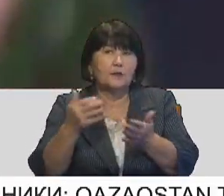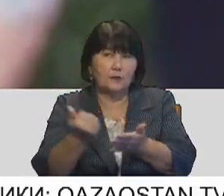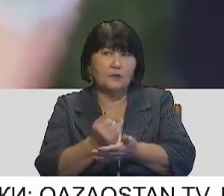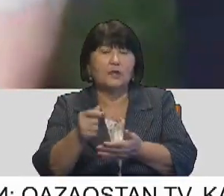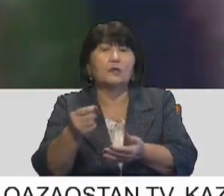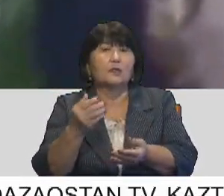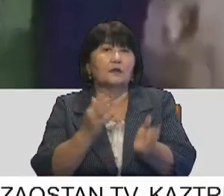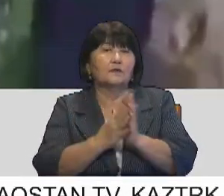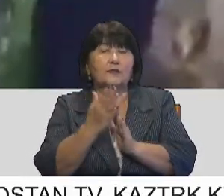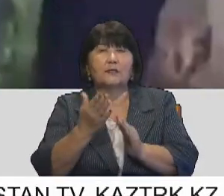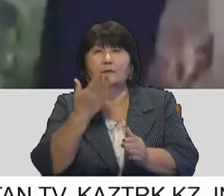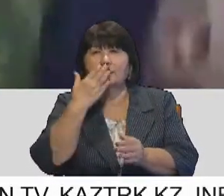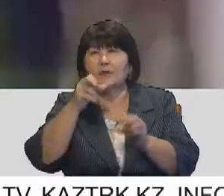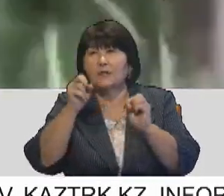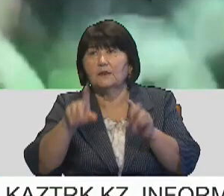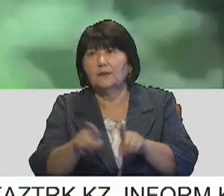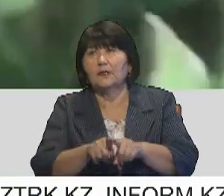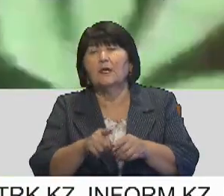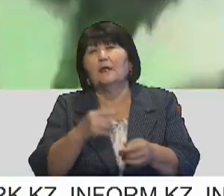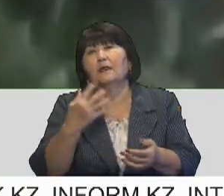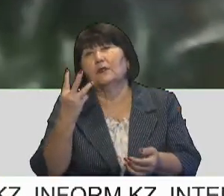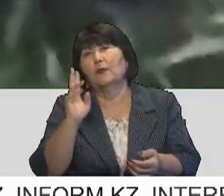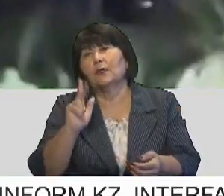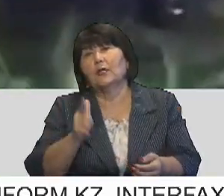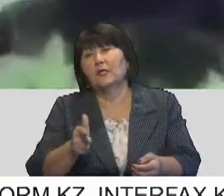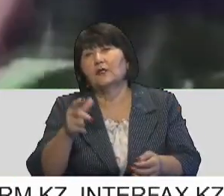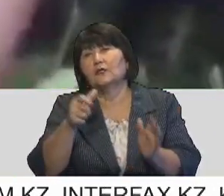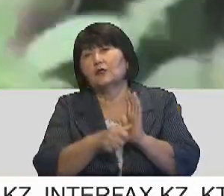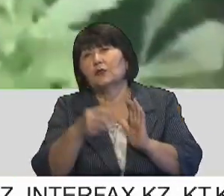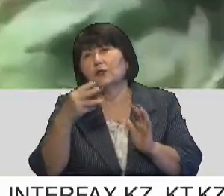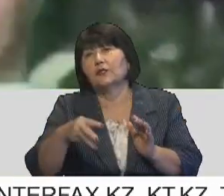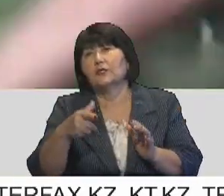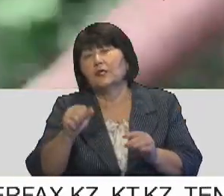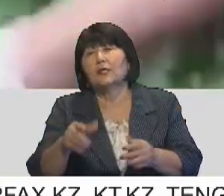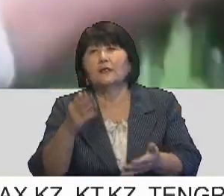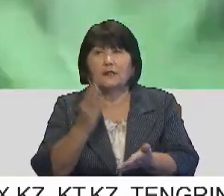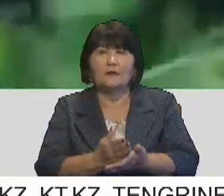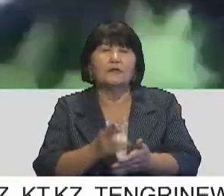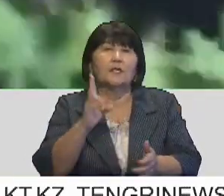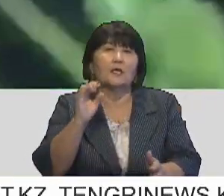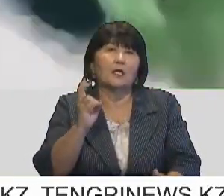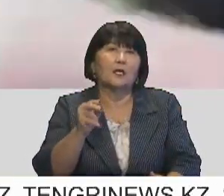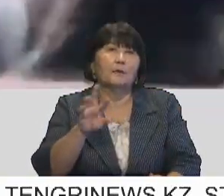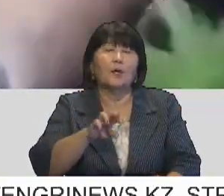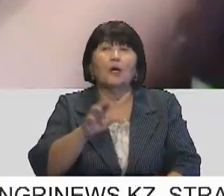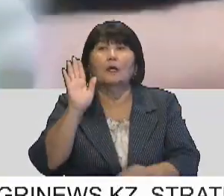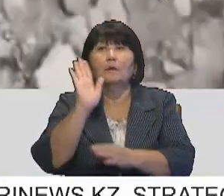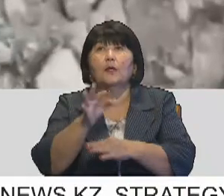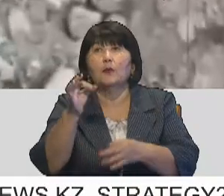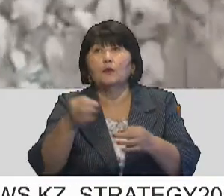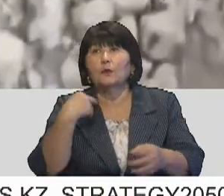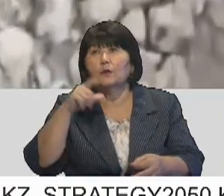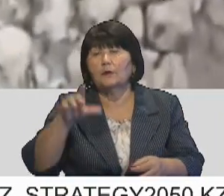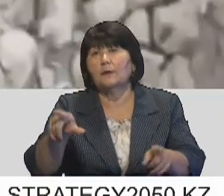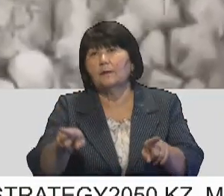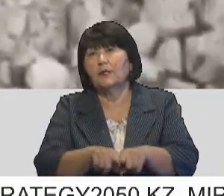что вещество со специфическим запахом в размере 3 кг 630 г является коноплёй приговором суда подсудимый был